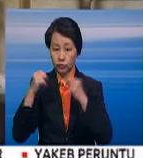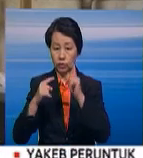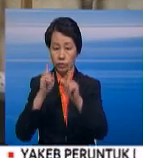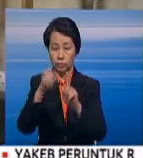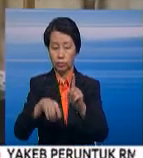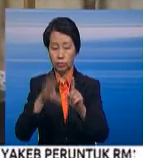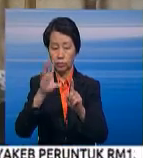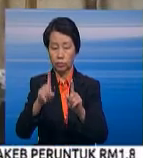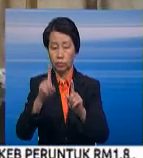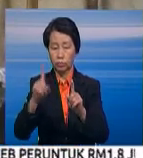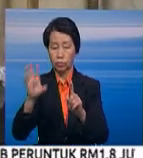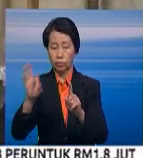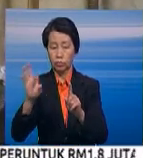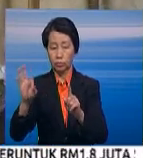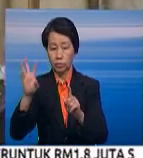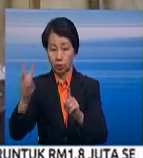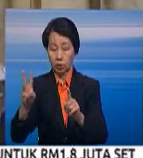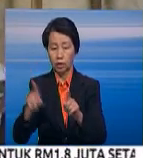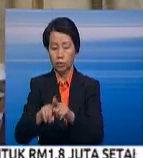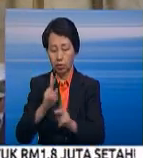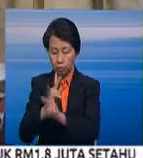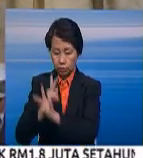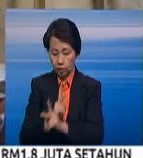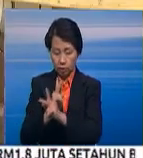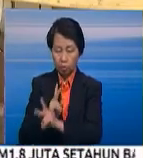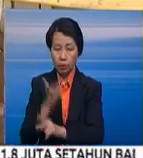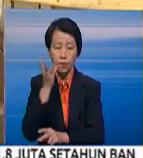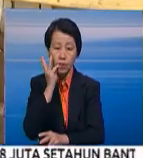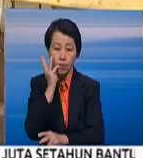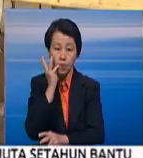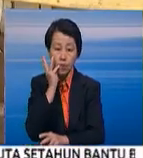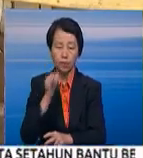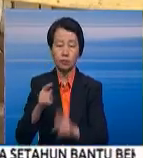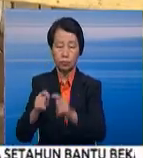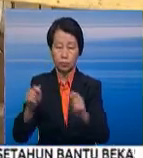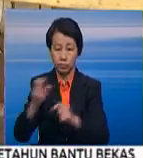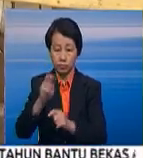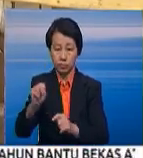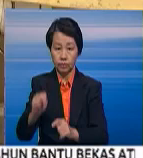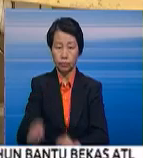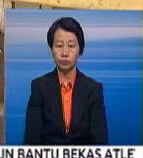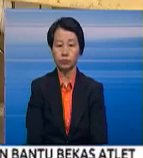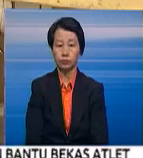pada 1 Januari 1996 sebagai penjaga industri padi dan beras tempatan.